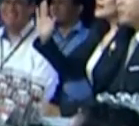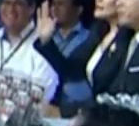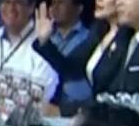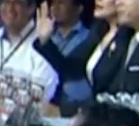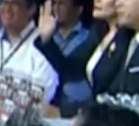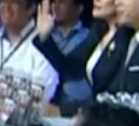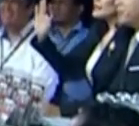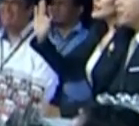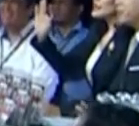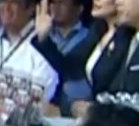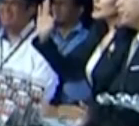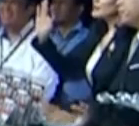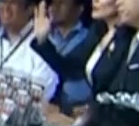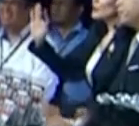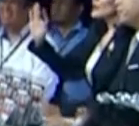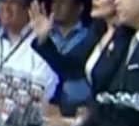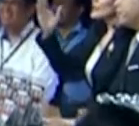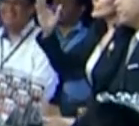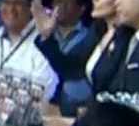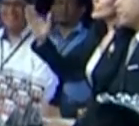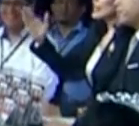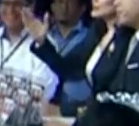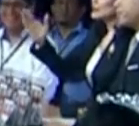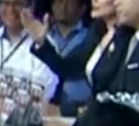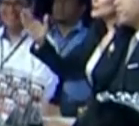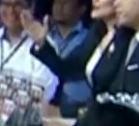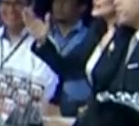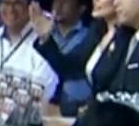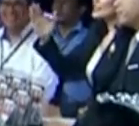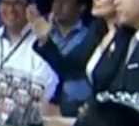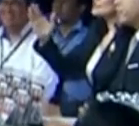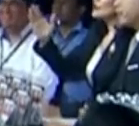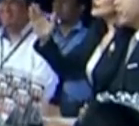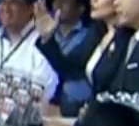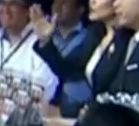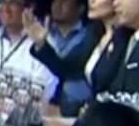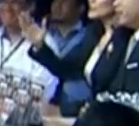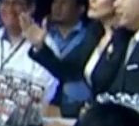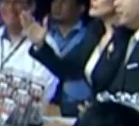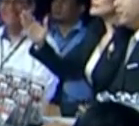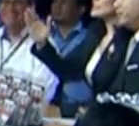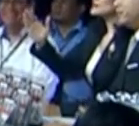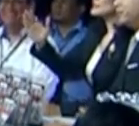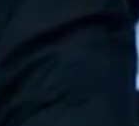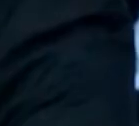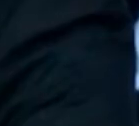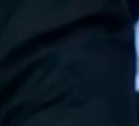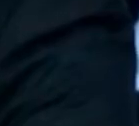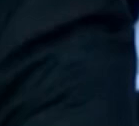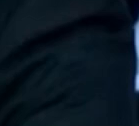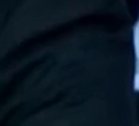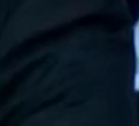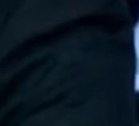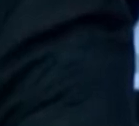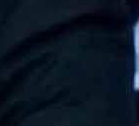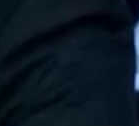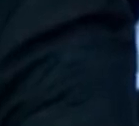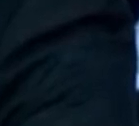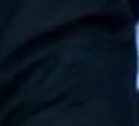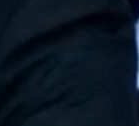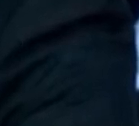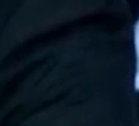dan Prabowo, hingga pendongkraan untuk suara Golkar, apalagi PAN dan lebih-lebih PSI. Tiga partai